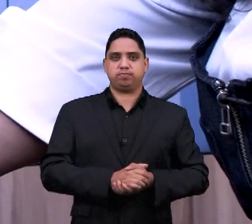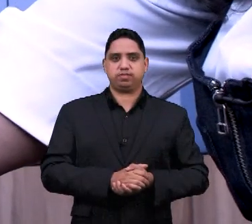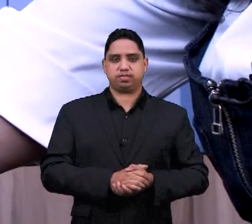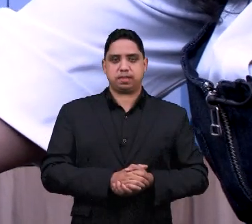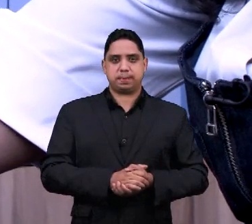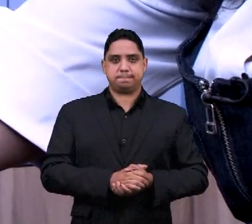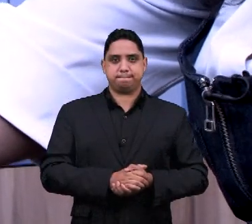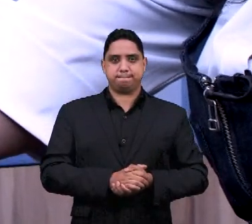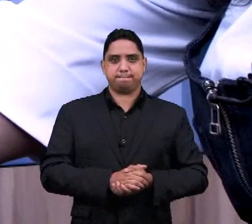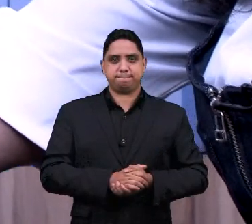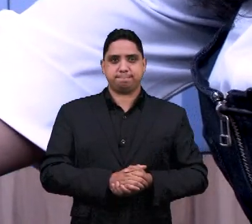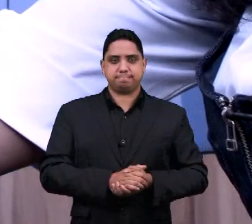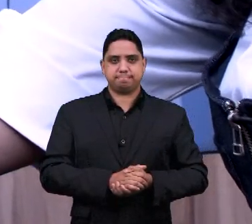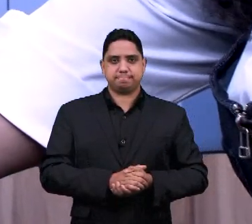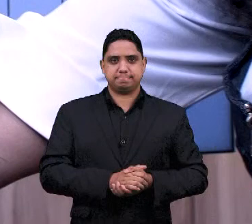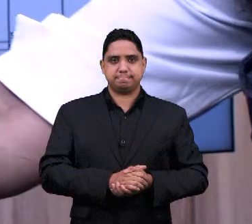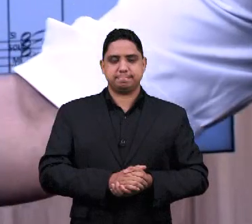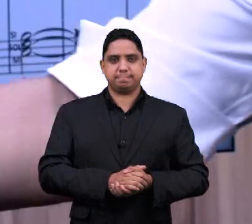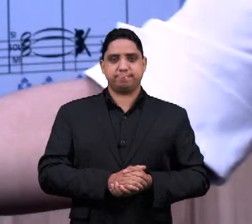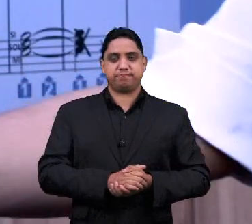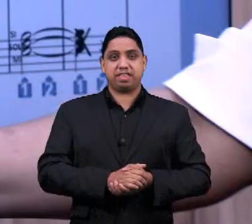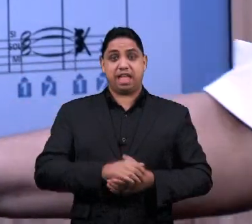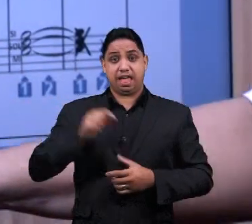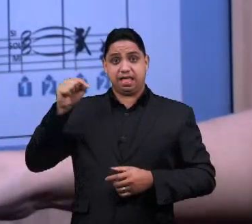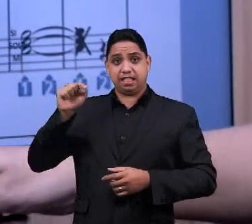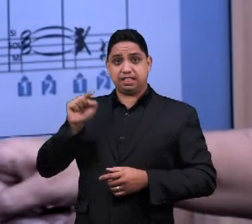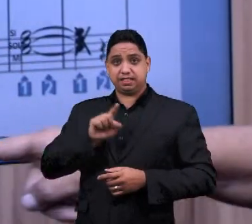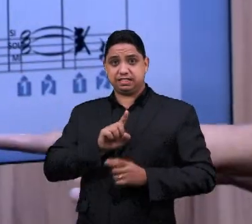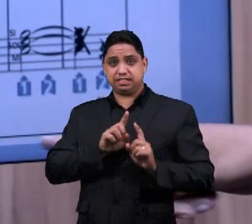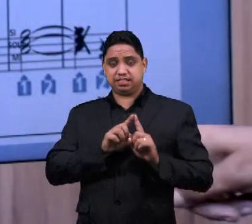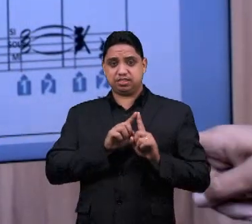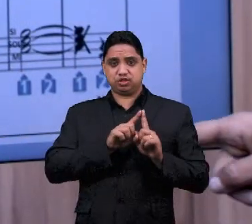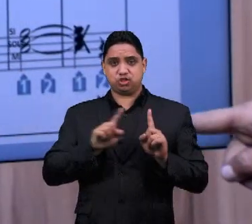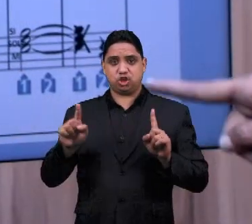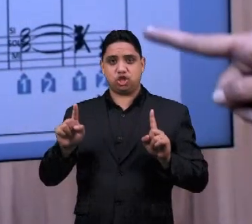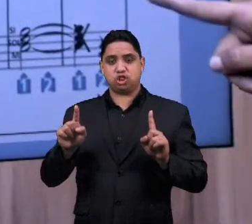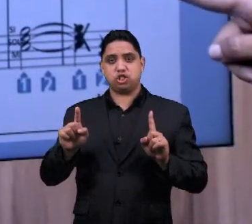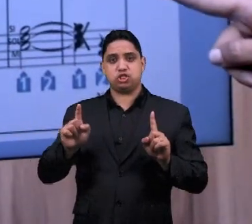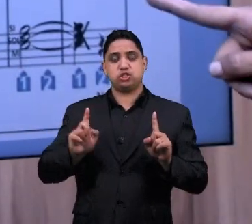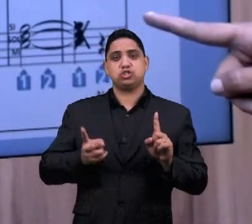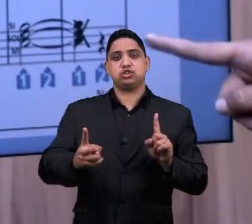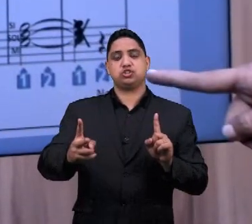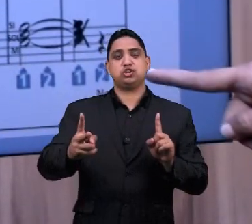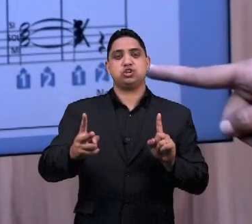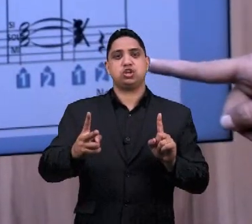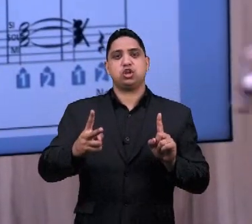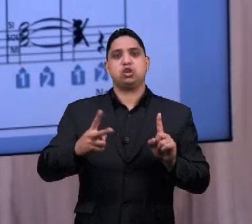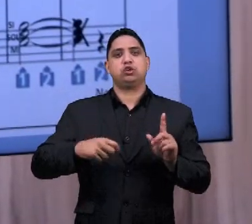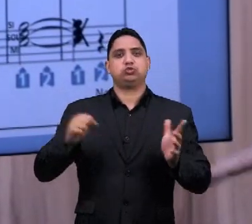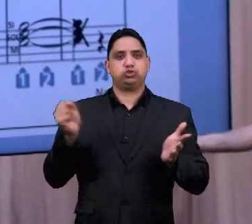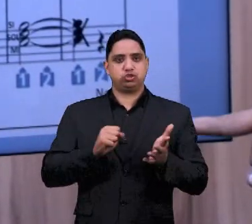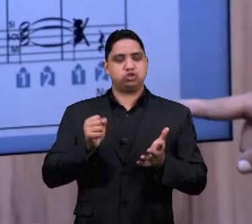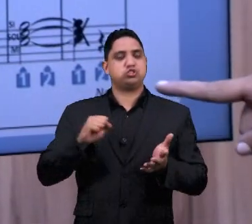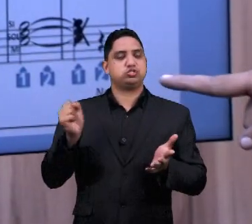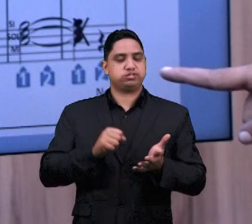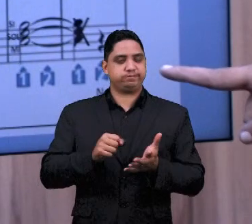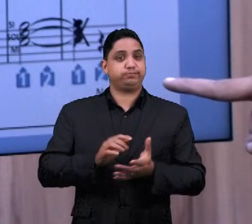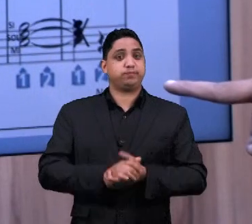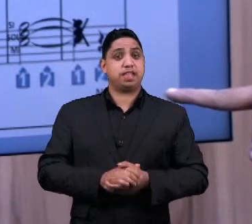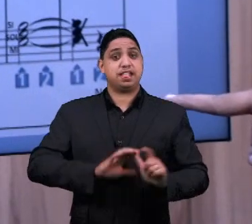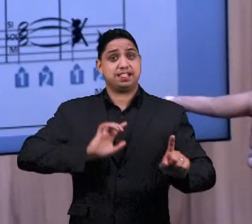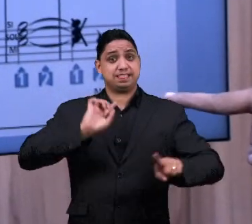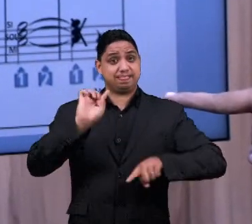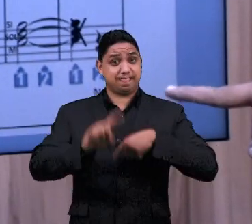Quand on arrive ici, on va entrer à nouveau avec les instruments de percussion. Et